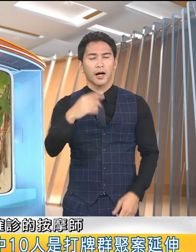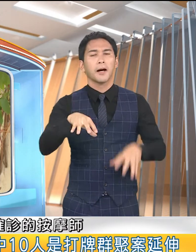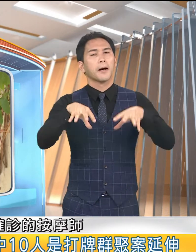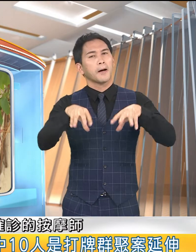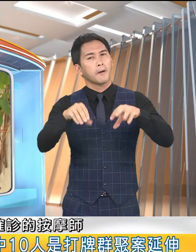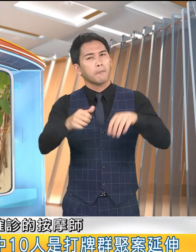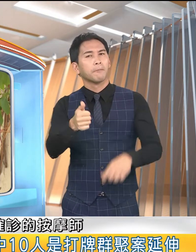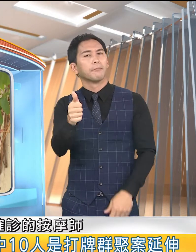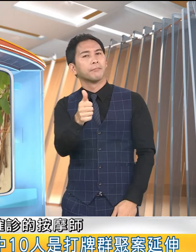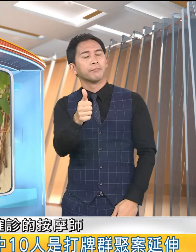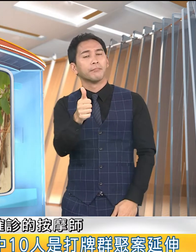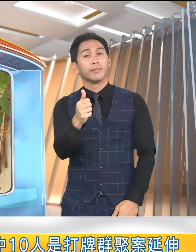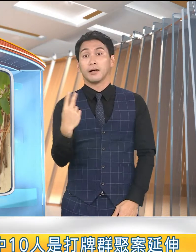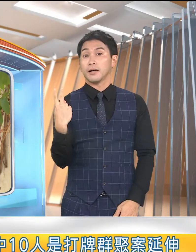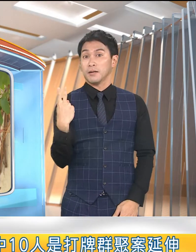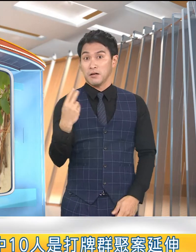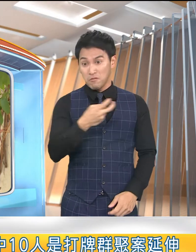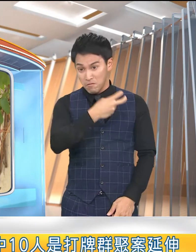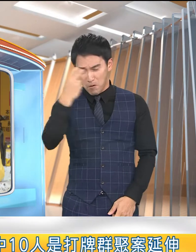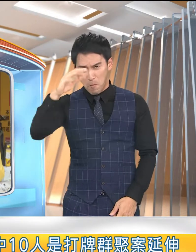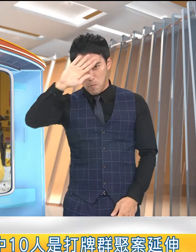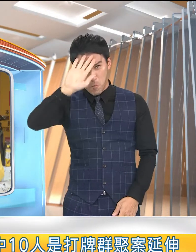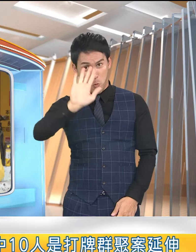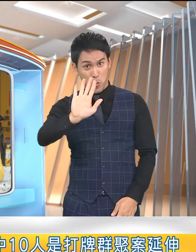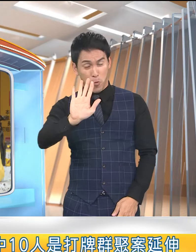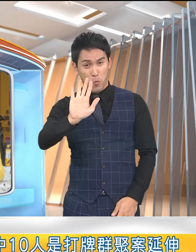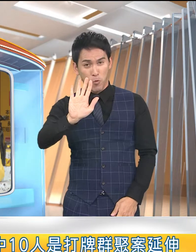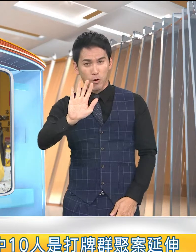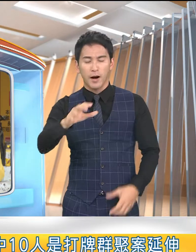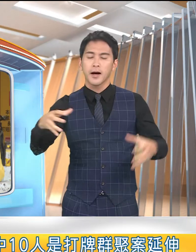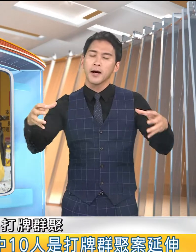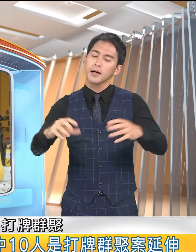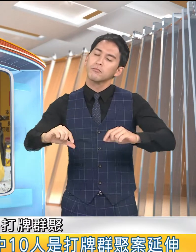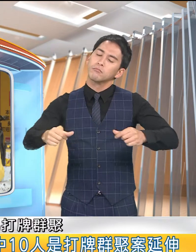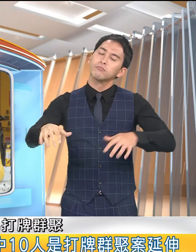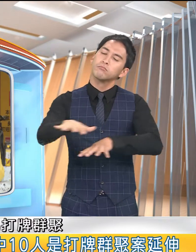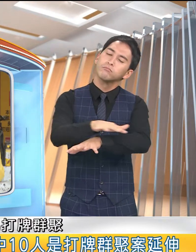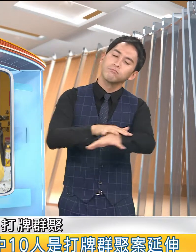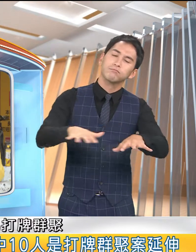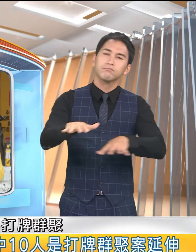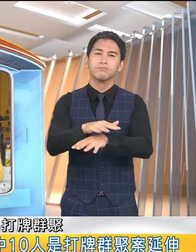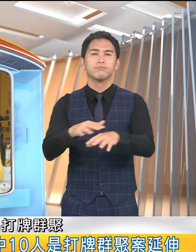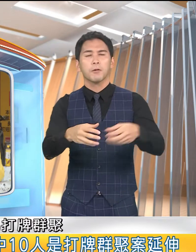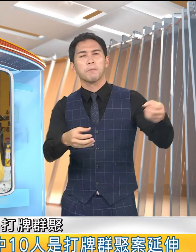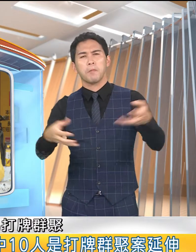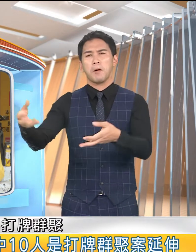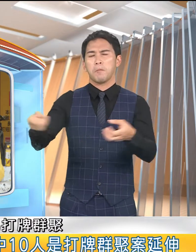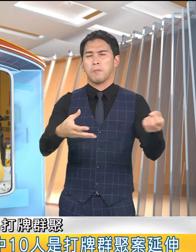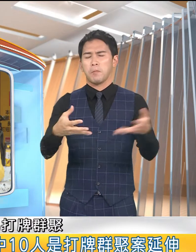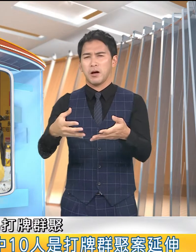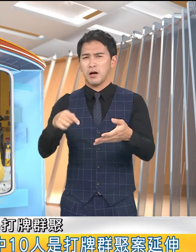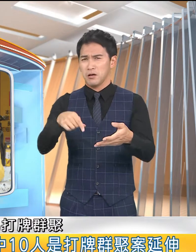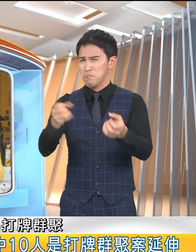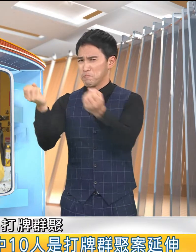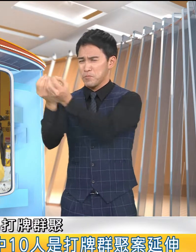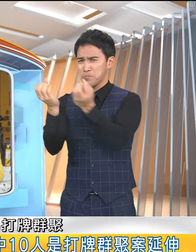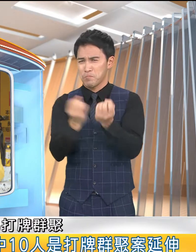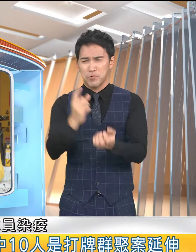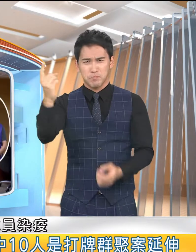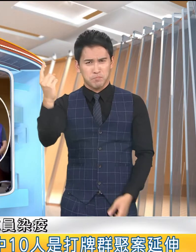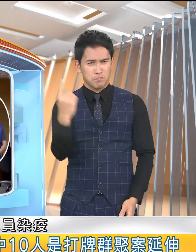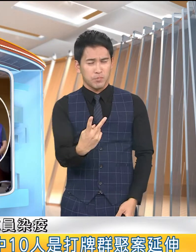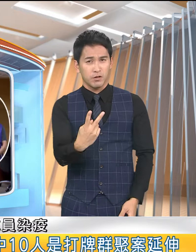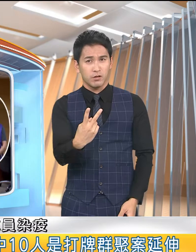前天确诊的按摩师打牌群聚造成的，而这也是第2度因为打牌群